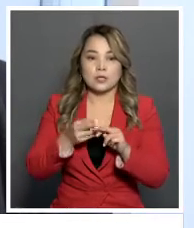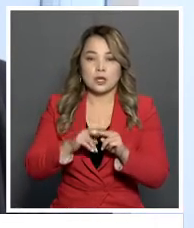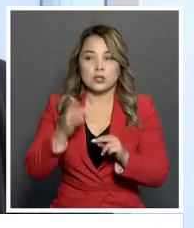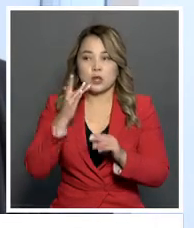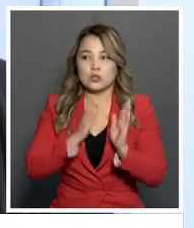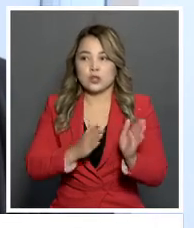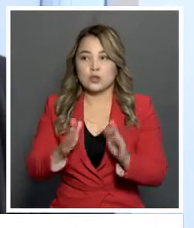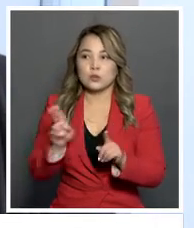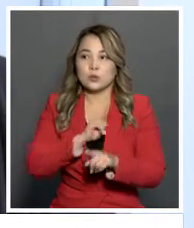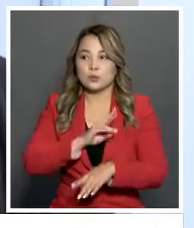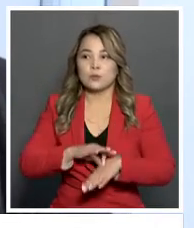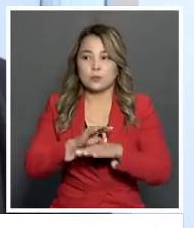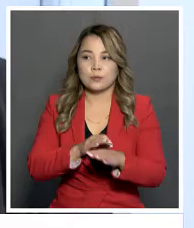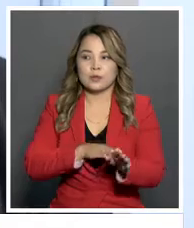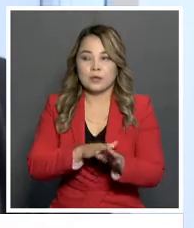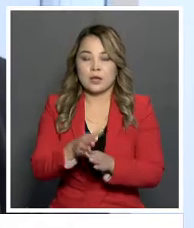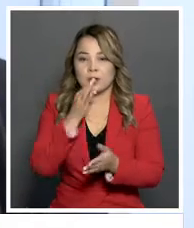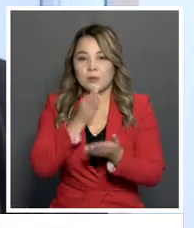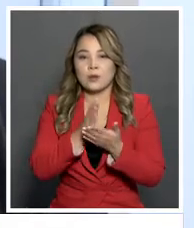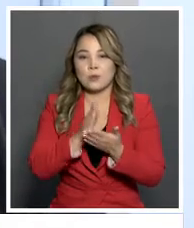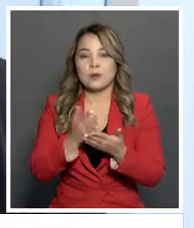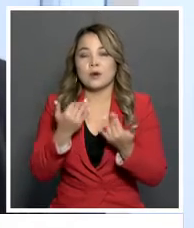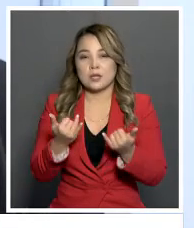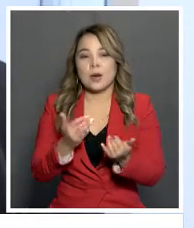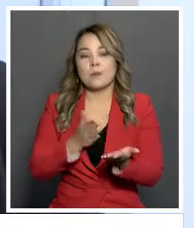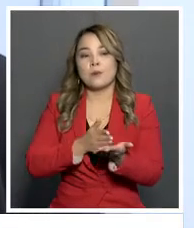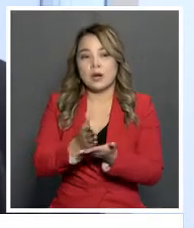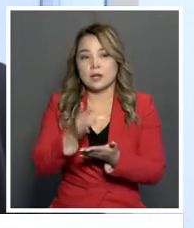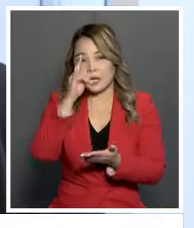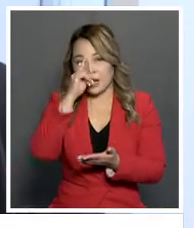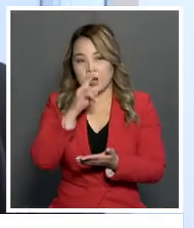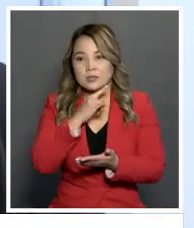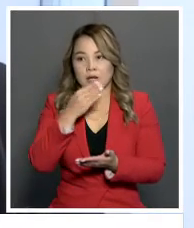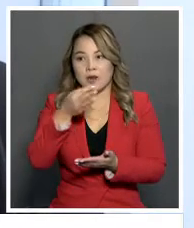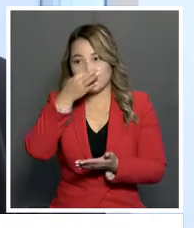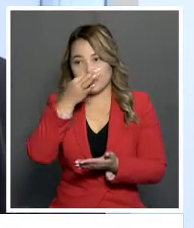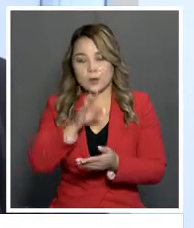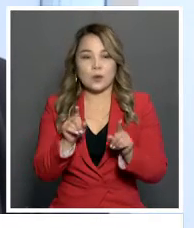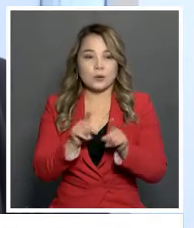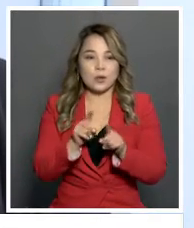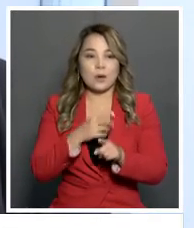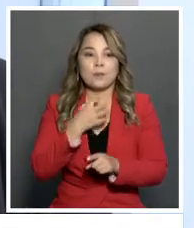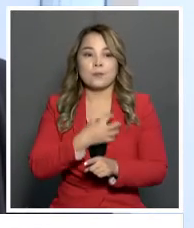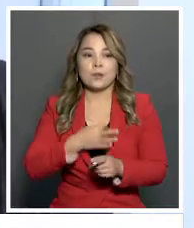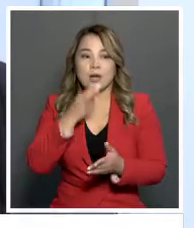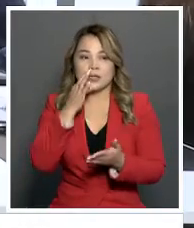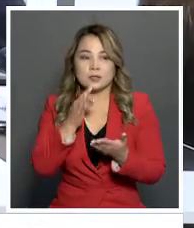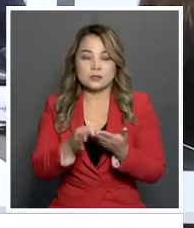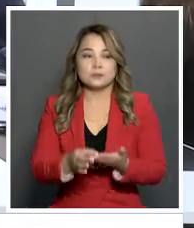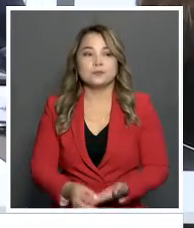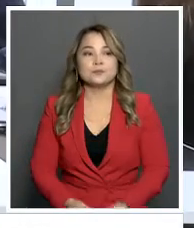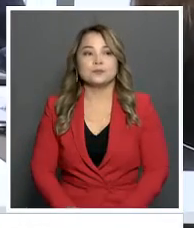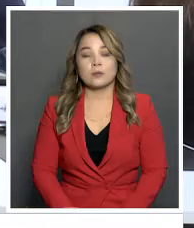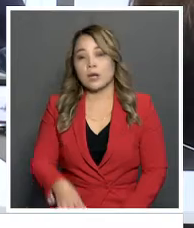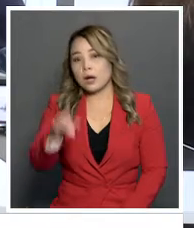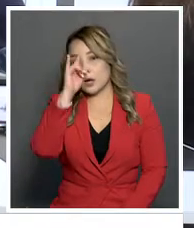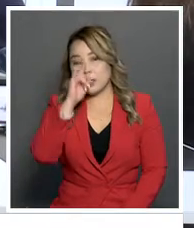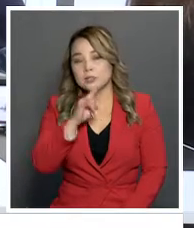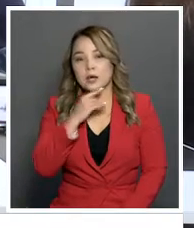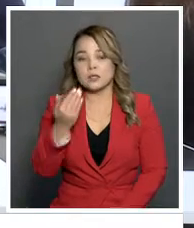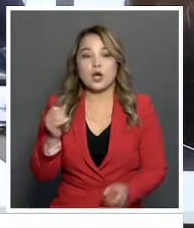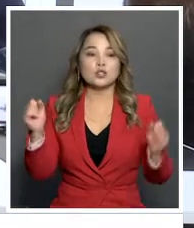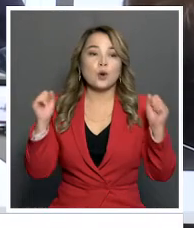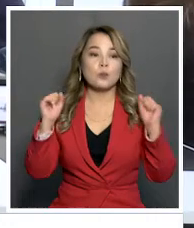жүйені үнемі жетілдіруге тура келеді. Осы бағыттағы Қазақстанның тәжірибесі біз үшін өте маңызды. Қазақстандық